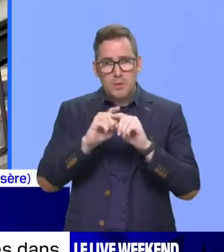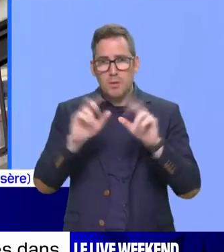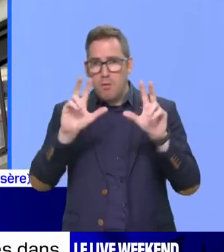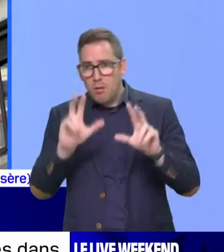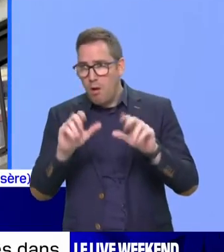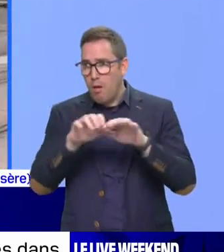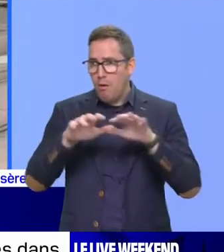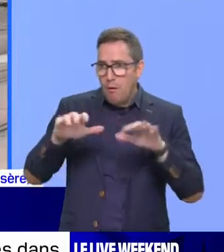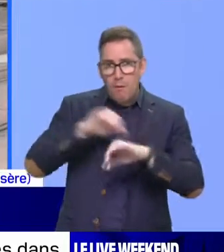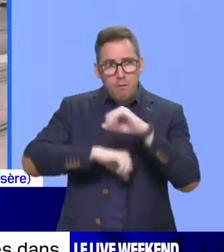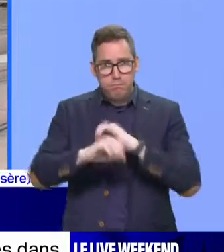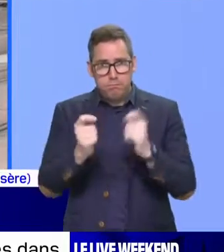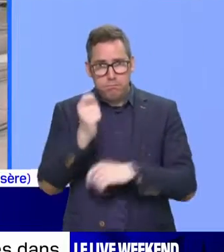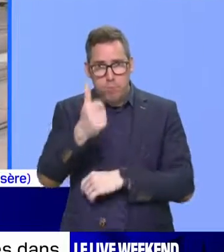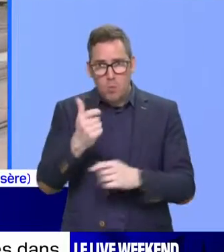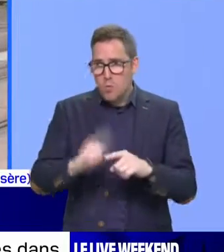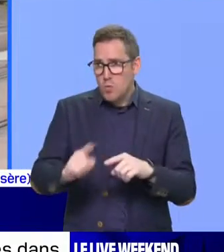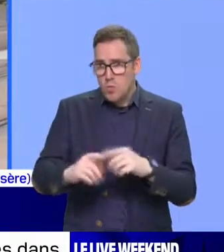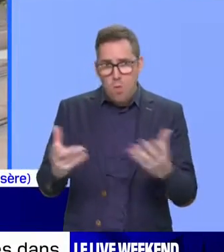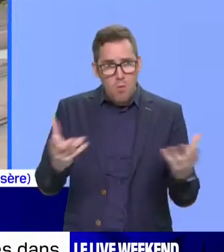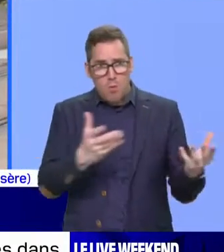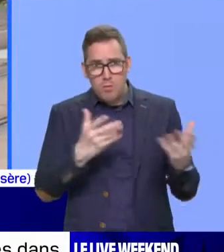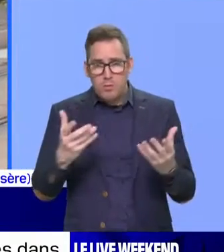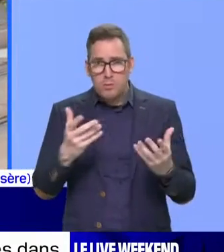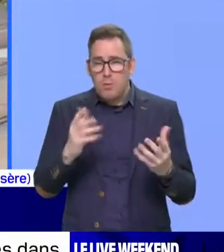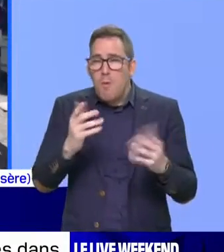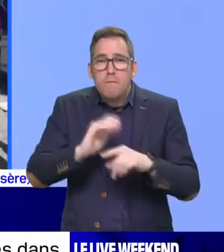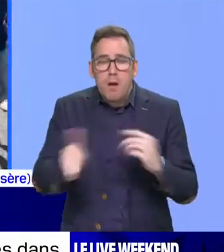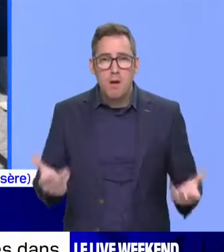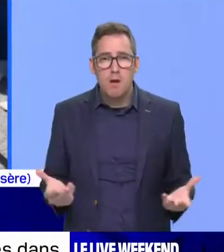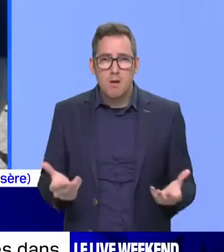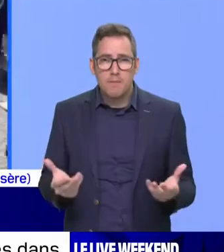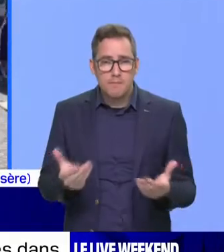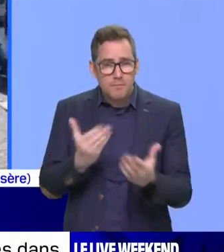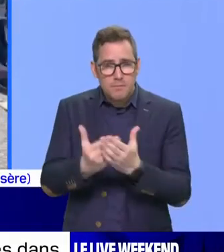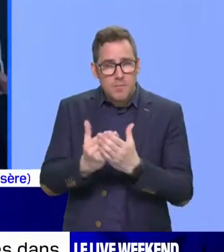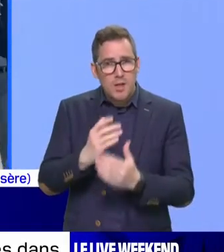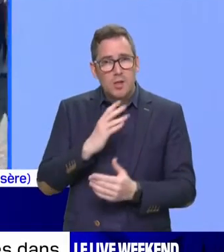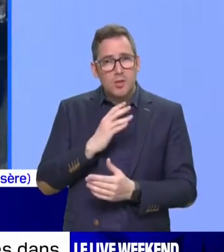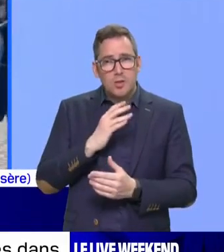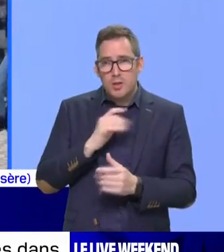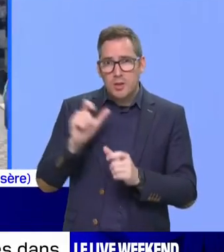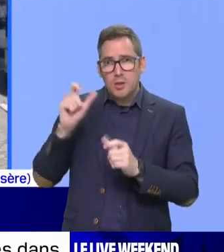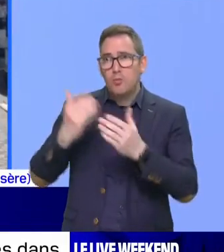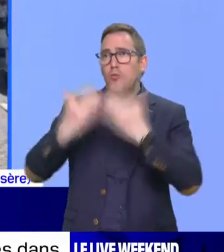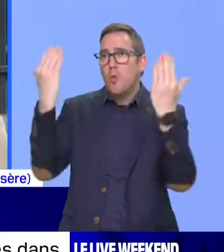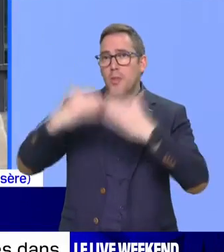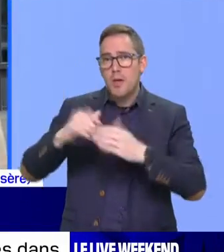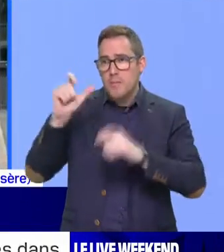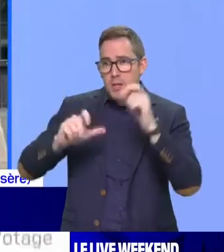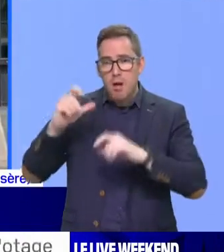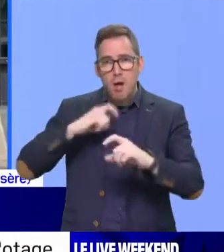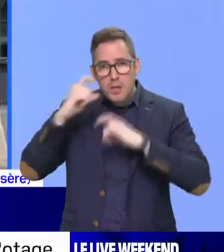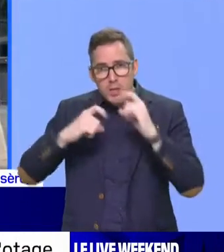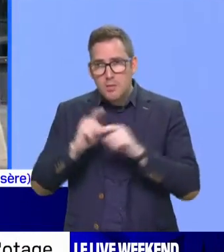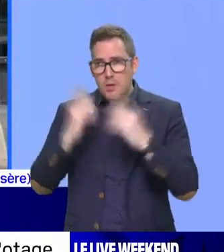opérationnel. À partir de là, comment voulez-vous que ça se passe? On a des personnes agressées la journée, évidemment agressées le